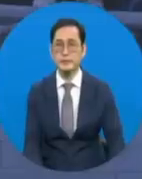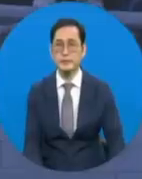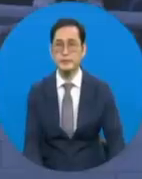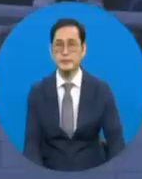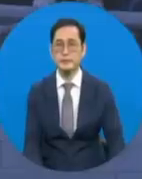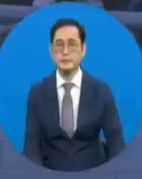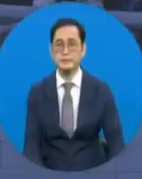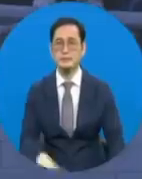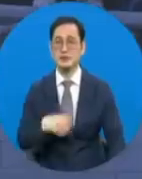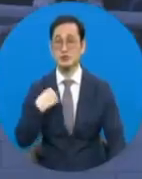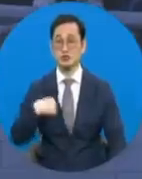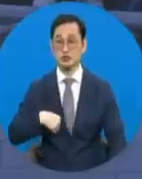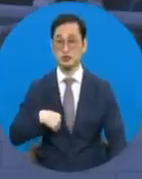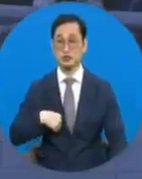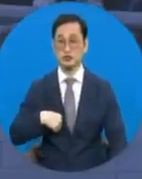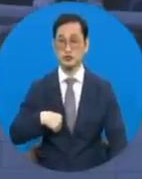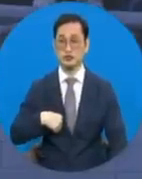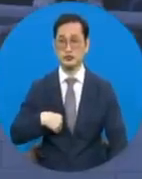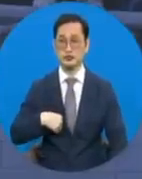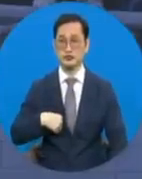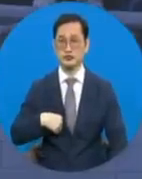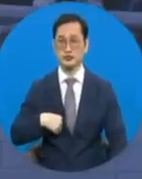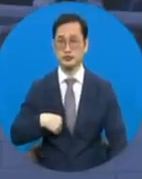지금 중국이 중국의 입장을 적극 홍보하는